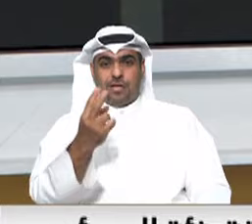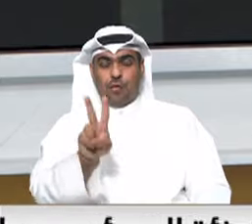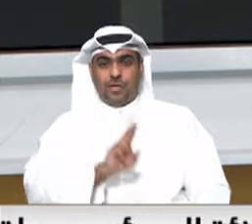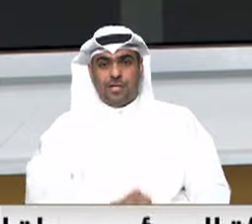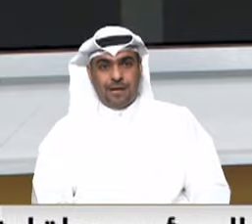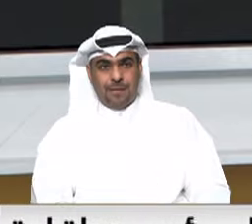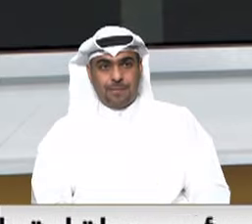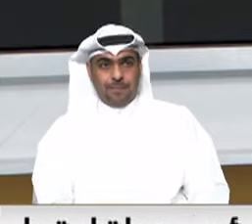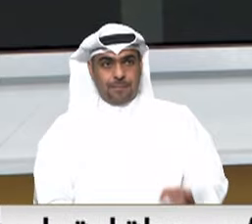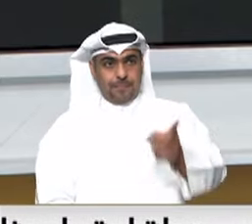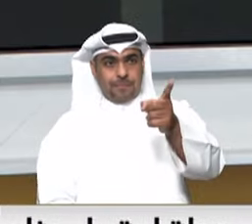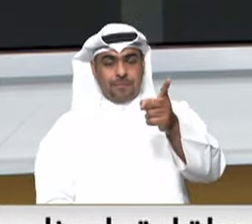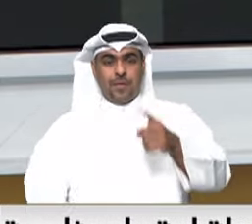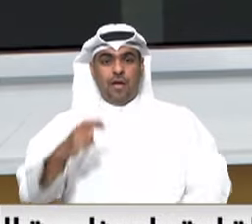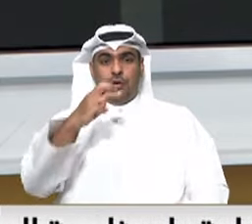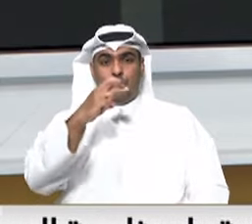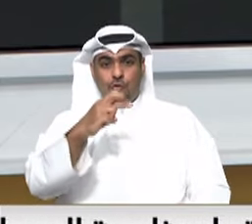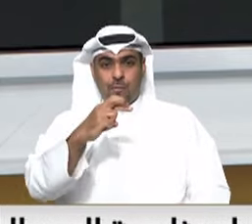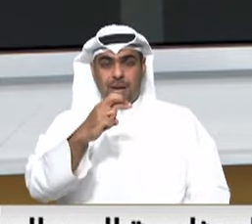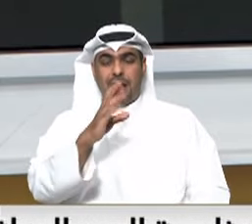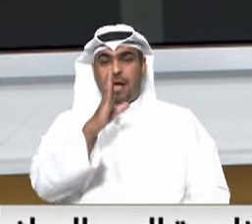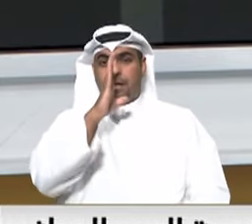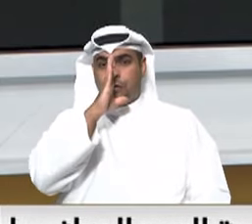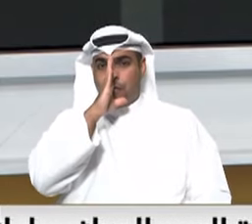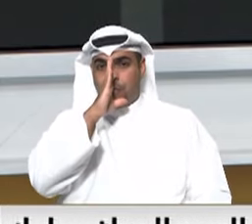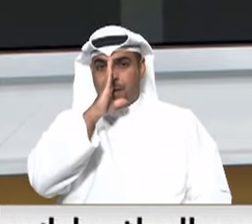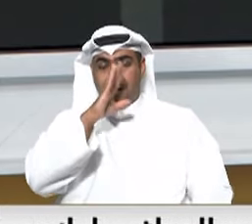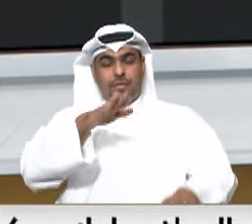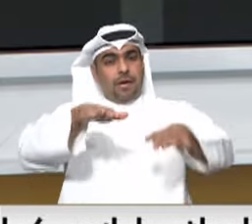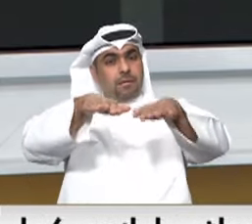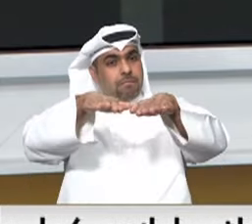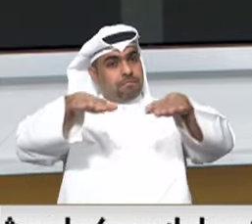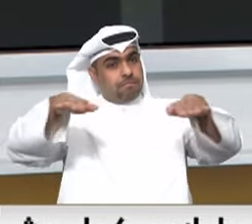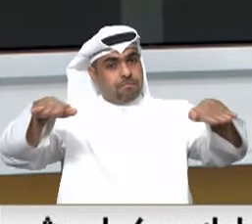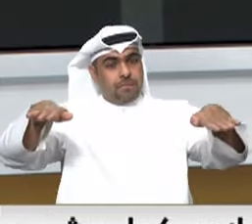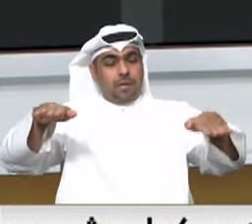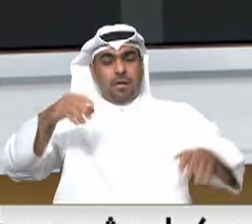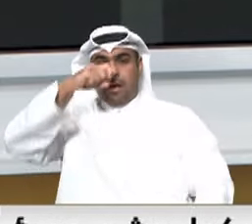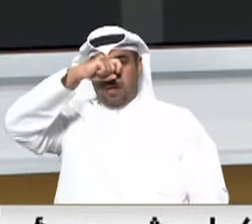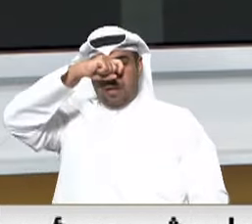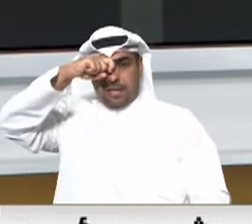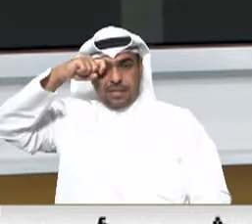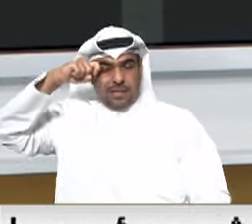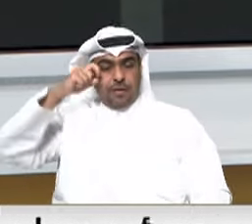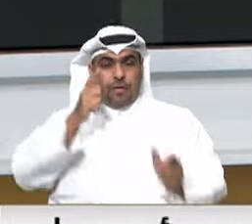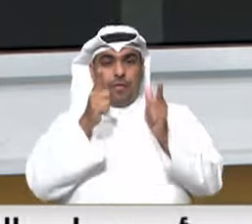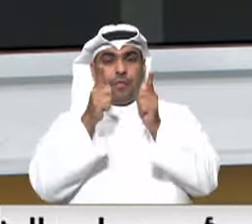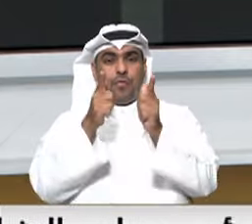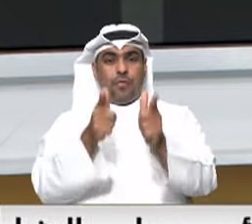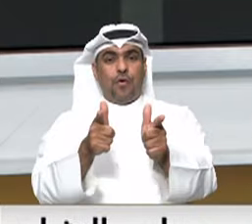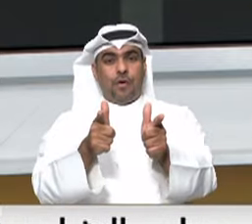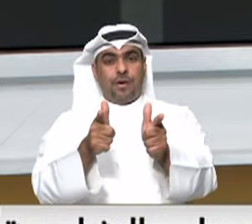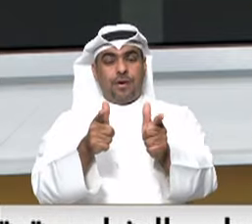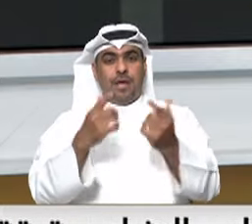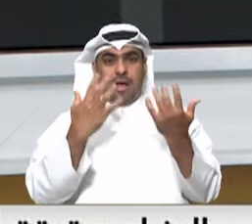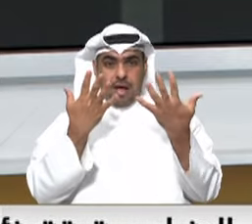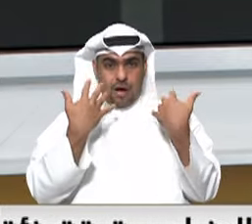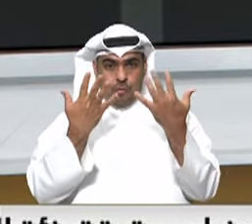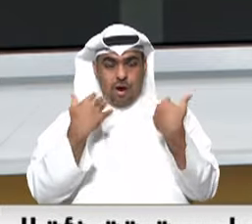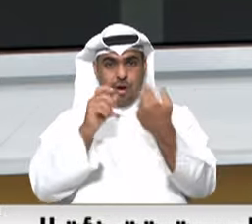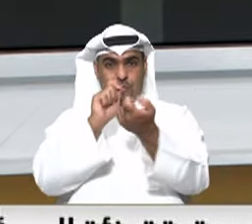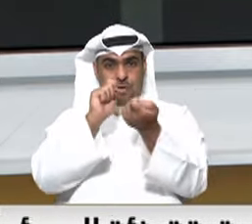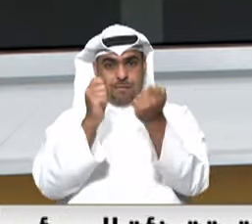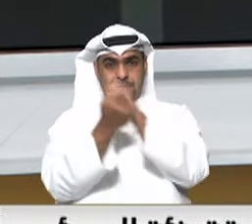درجة مئوية. يوم الأحد والأثنين أجواء صافية وحارة فترة النهار، تتحول الرياح إلى شمالية